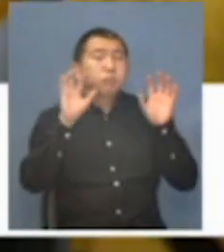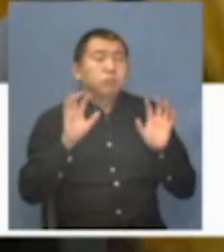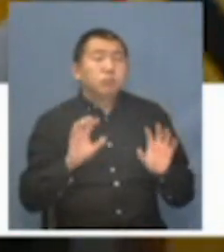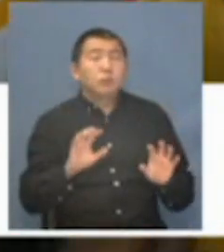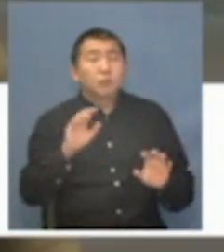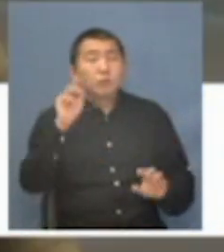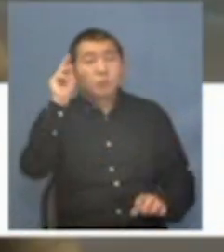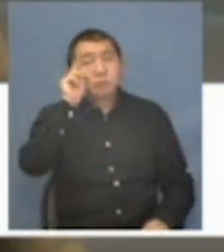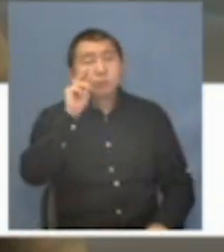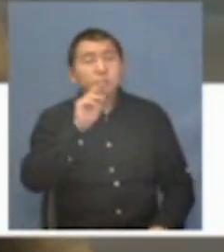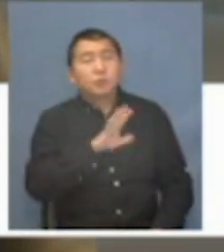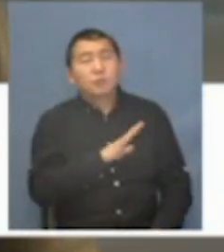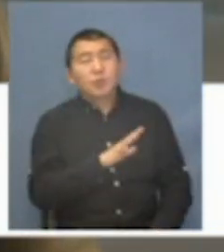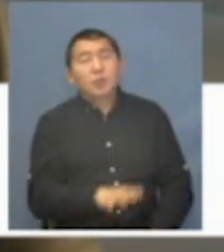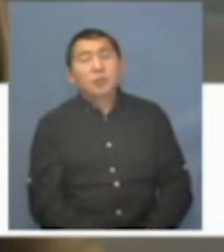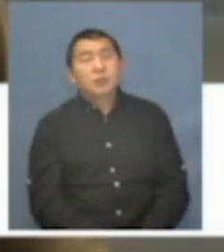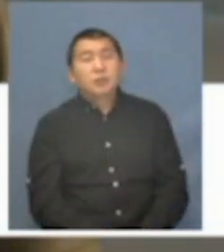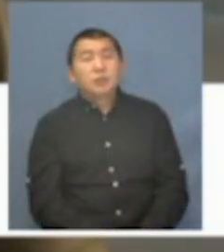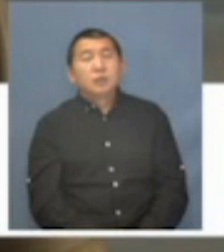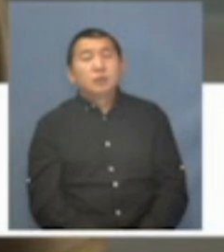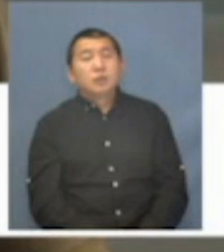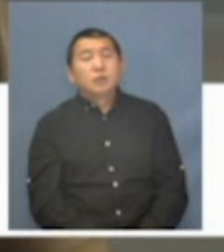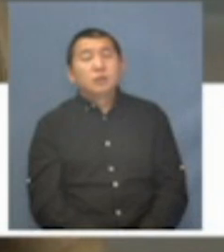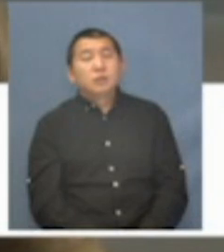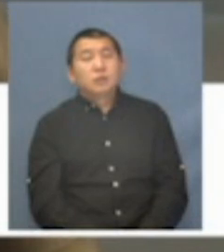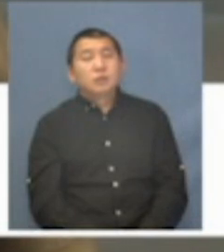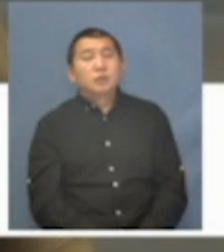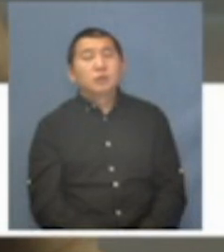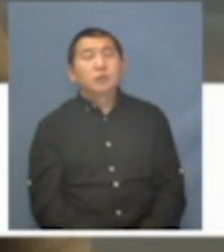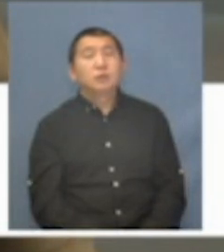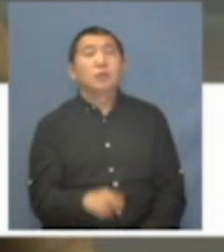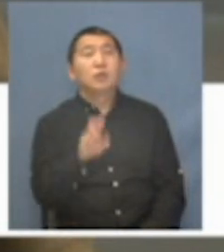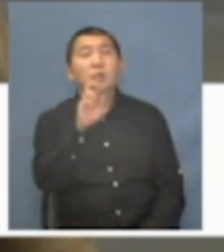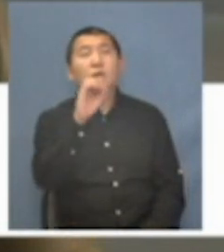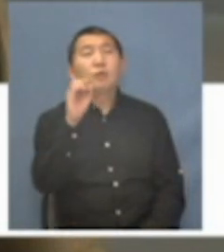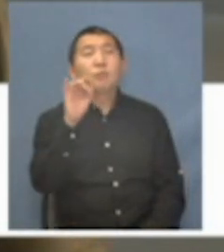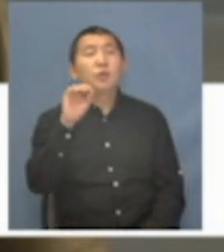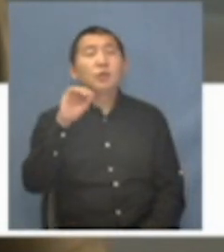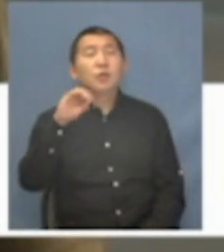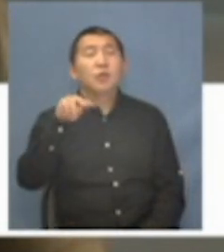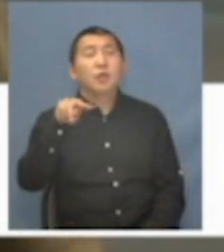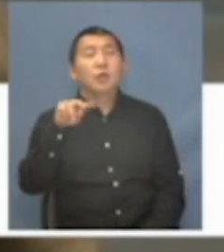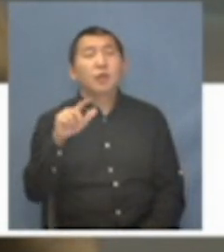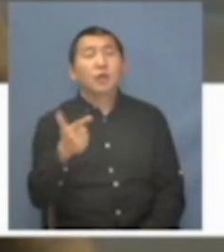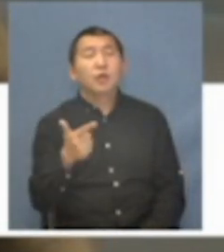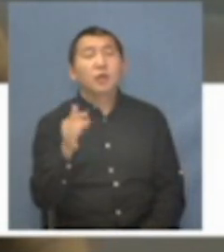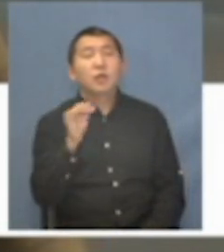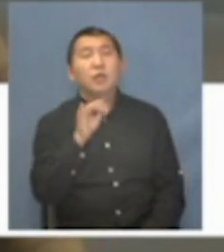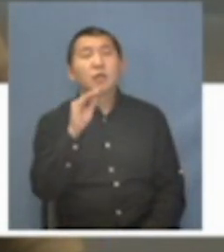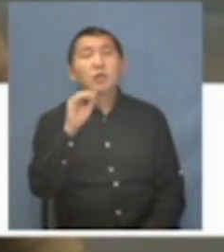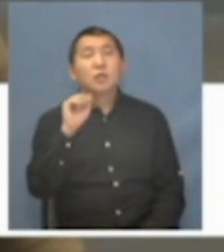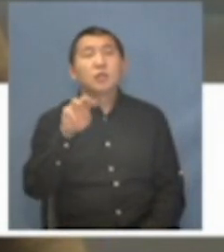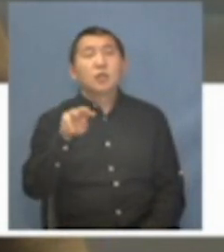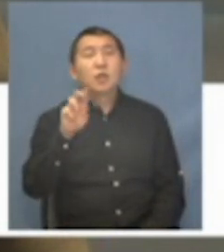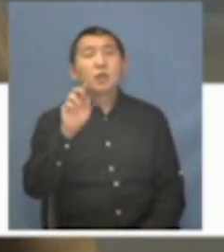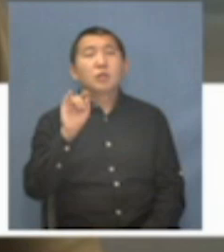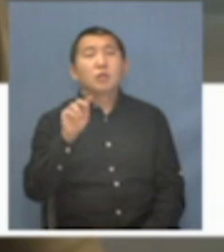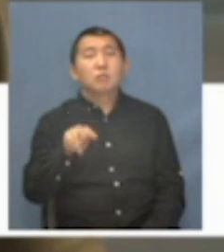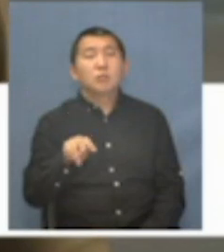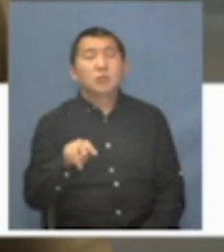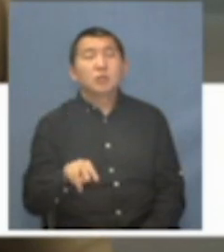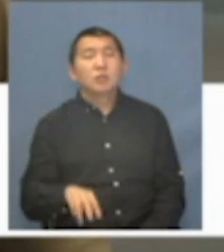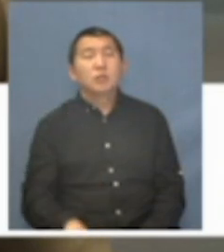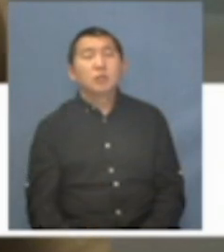қайтты. Катон-Қарағай ауданы бойынша Берел және Жамбыл ауылдарына бөлінген балалар. Солардың отбасыларына барып, ол жақта